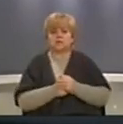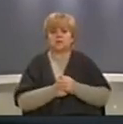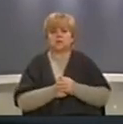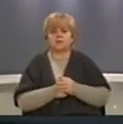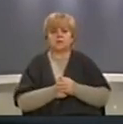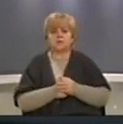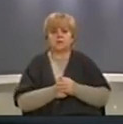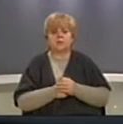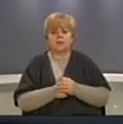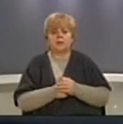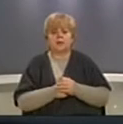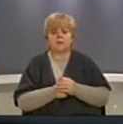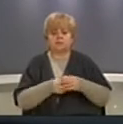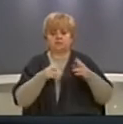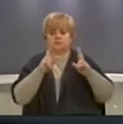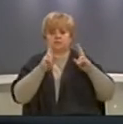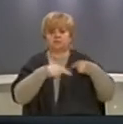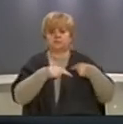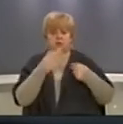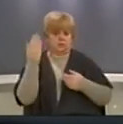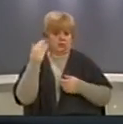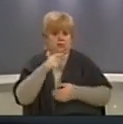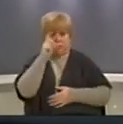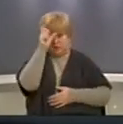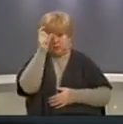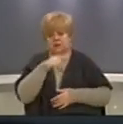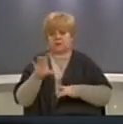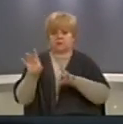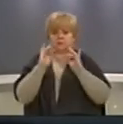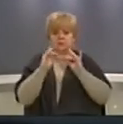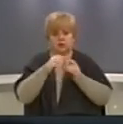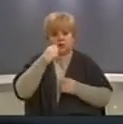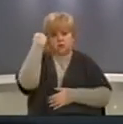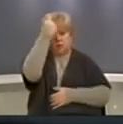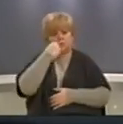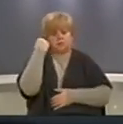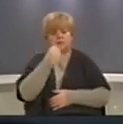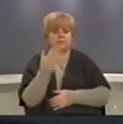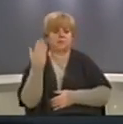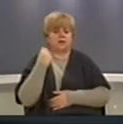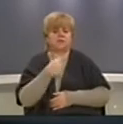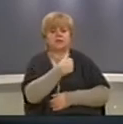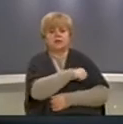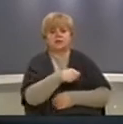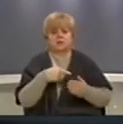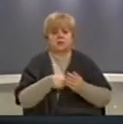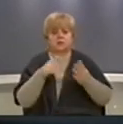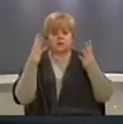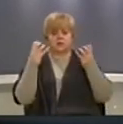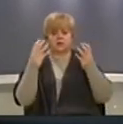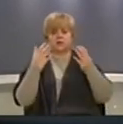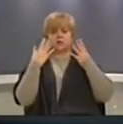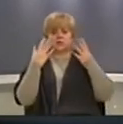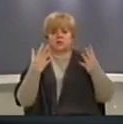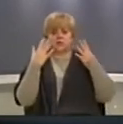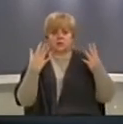marrë autoritetet e atëhershme serbe nga Kosova, të thotë para vitit 1999, përkatësisht